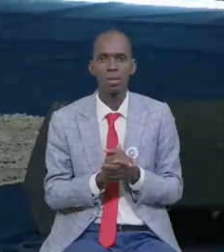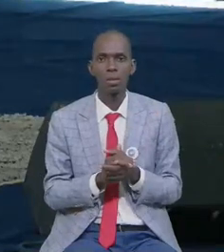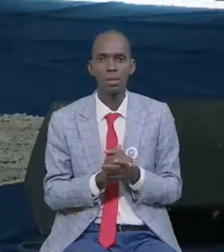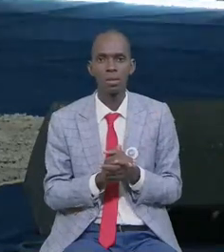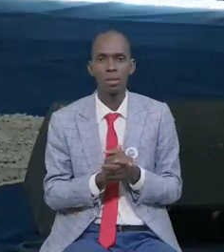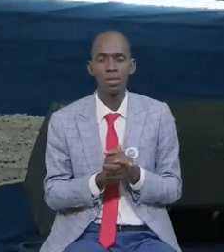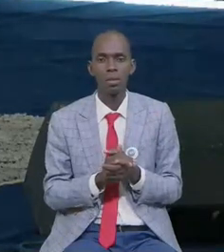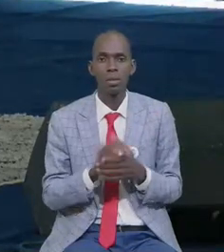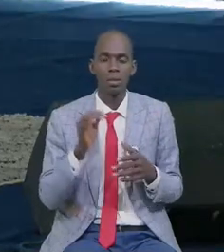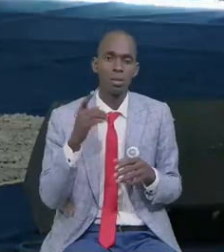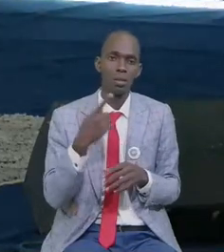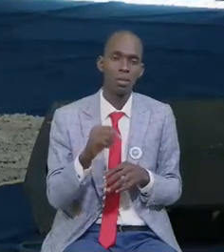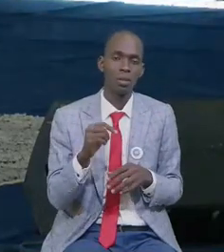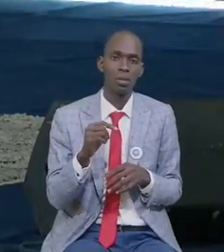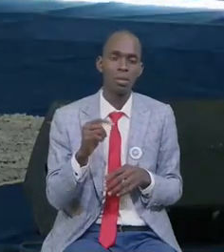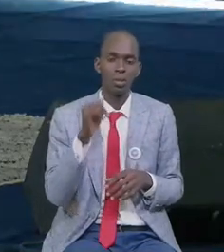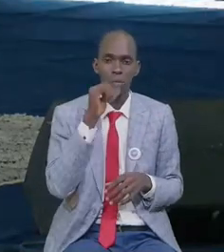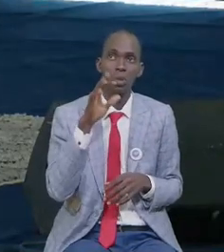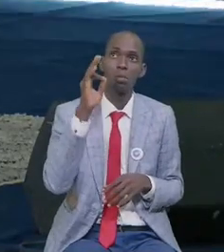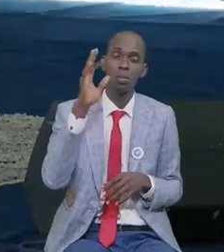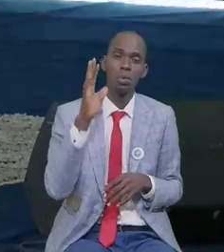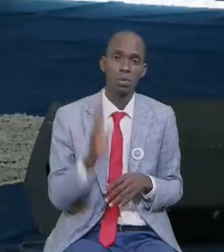Mes soeurs, ministres, je vous regarde là-bas.